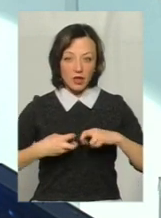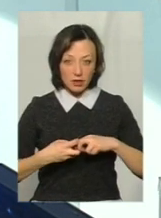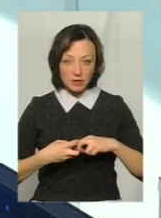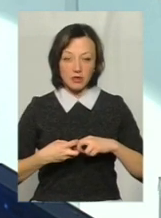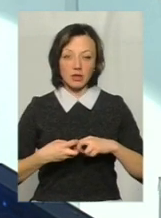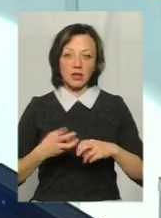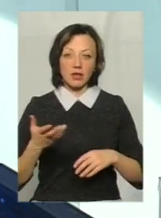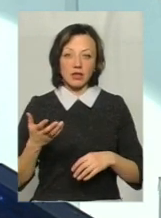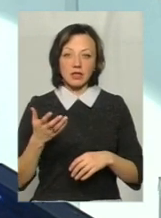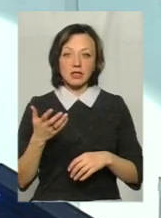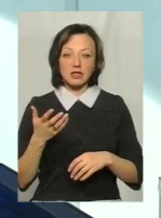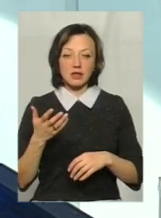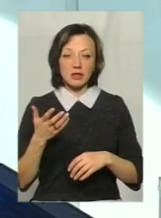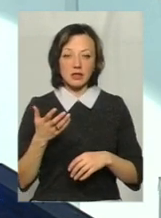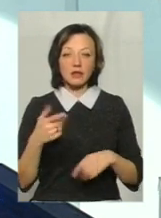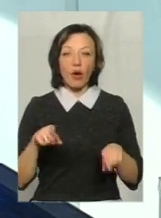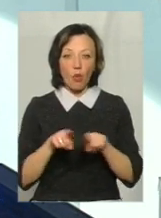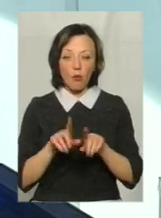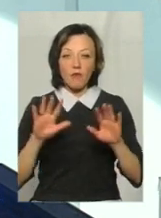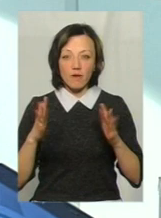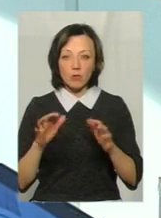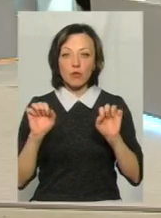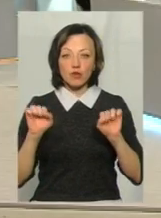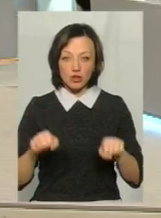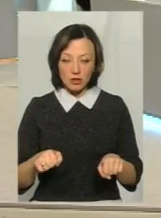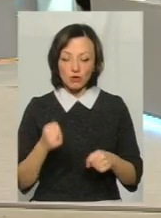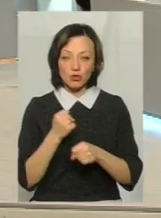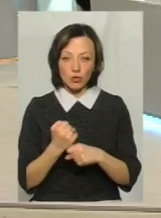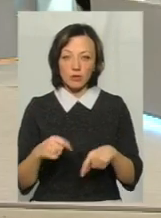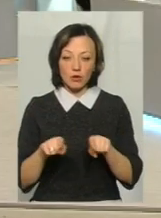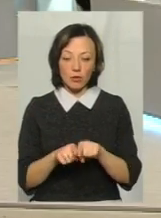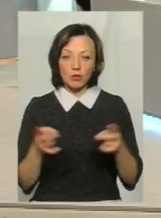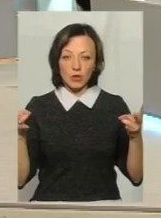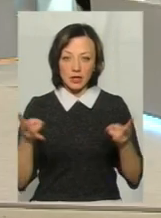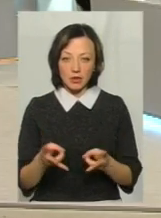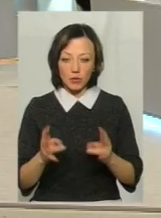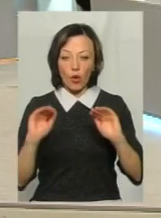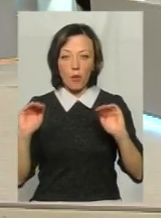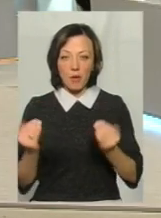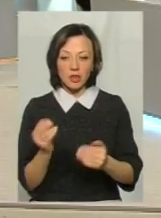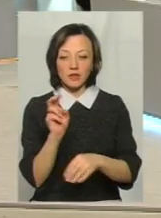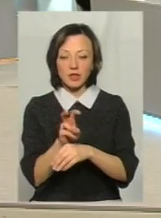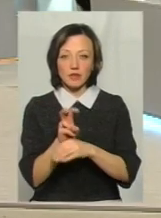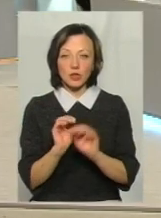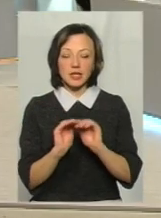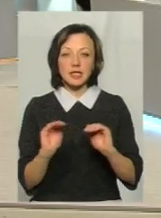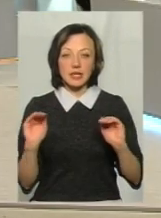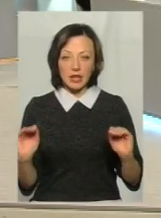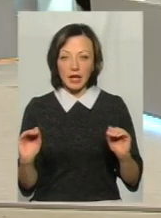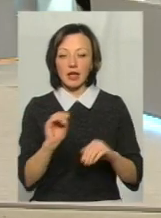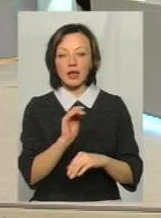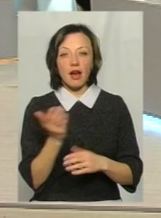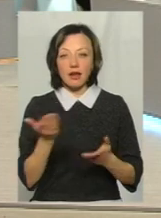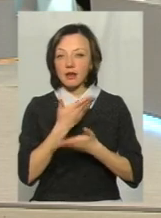Івано-Франківській, Закарпатській області, то в такому випадку ми, можливо, прийдемо до того, що потрібно буде обмежити відвідування дитячих закладів